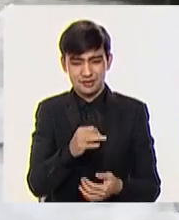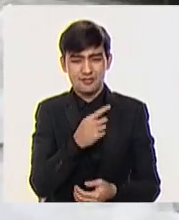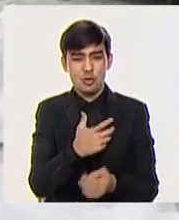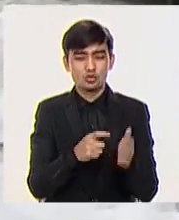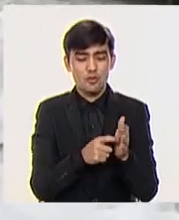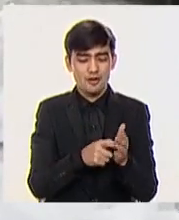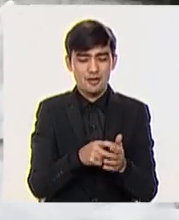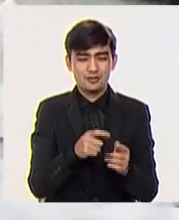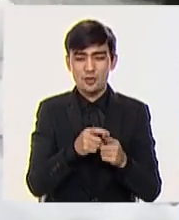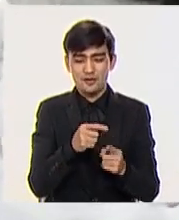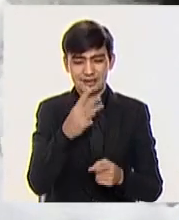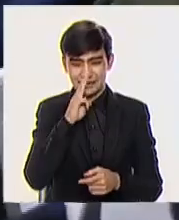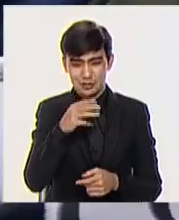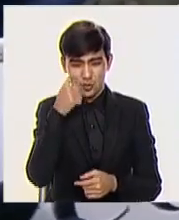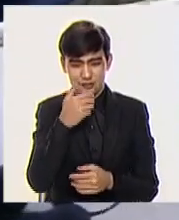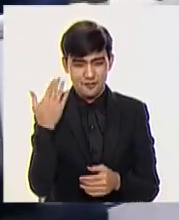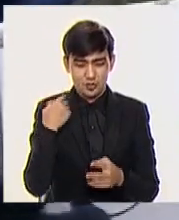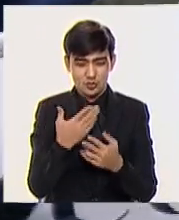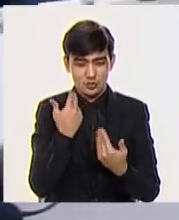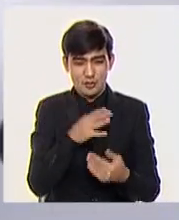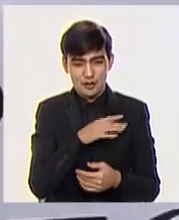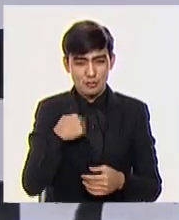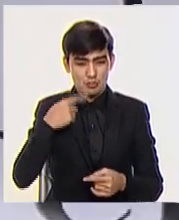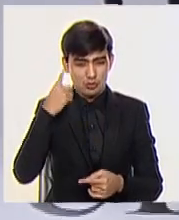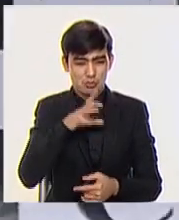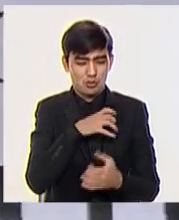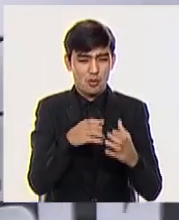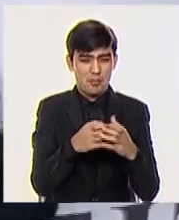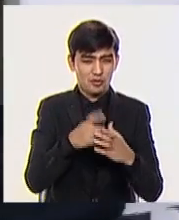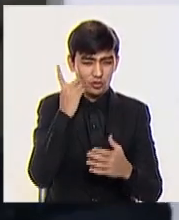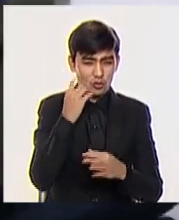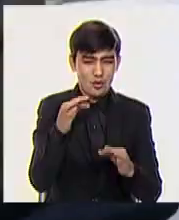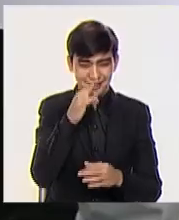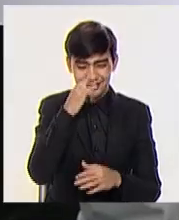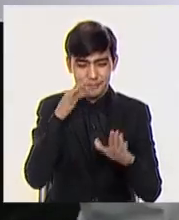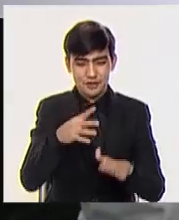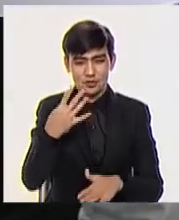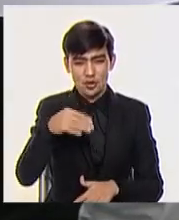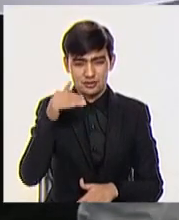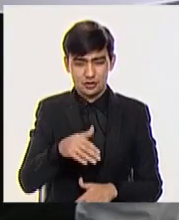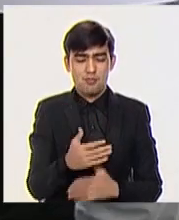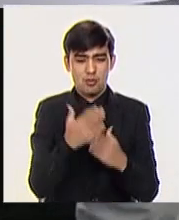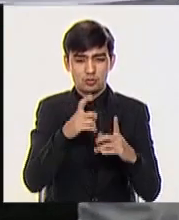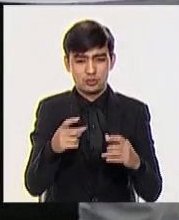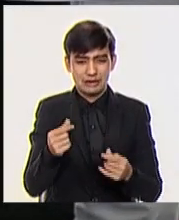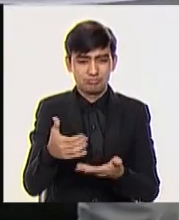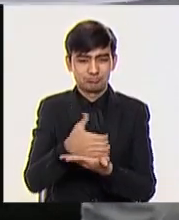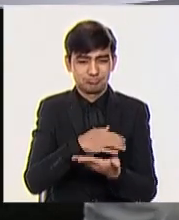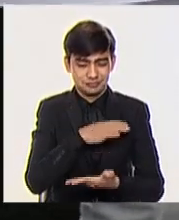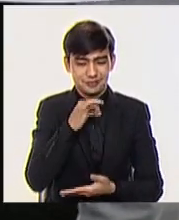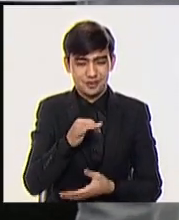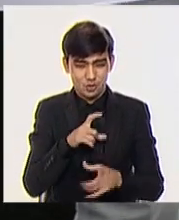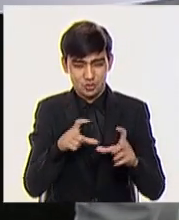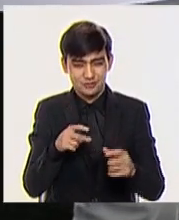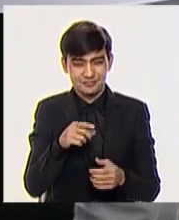Сөздерінше осыдан 3 жыл бұрын елде жоқ мобильді қосымша ойлап таптық деген компания Қазақстан бойынша 40 мыңнан аса адамнан ақша жинап алған. Ал